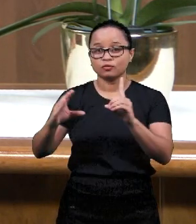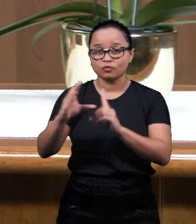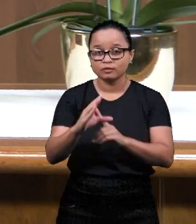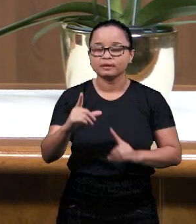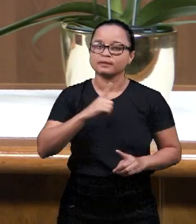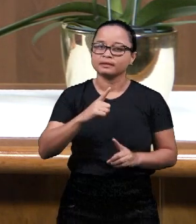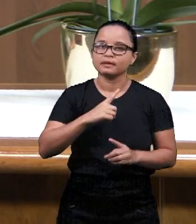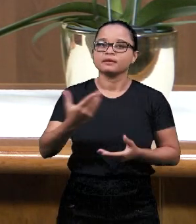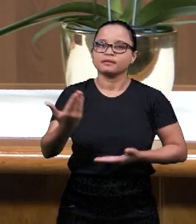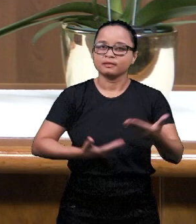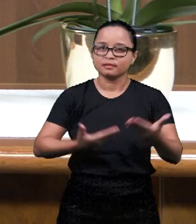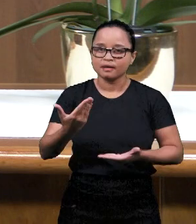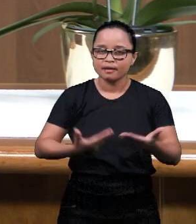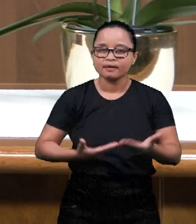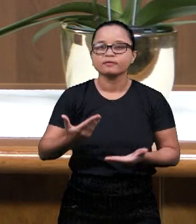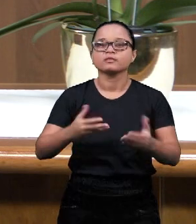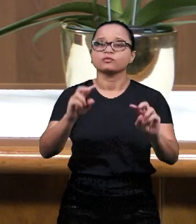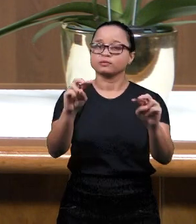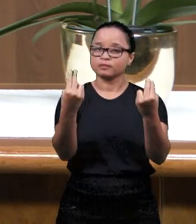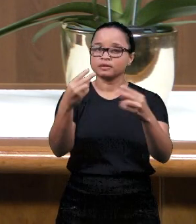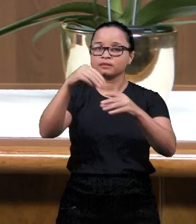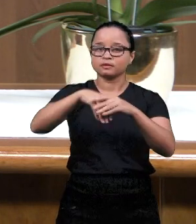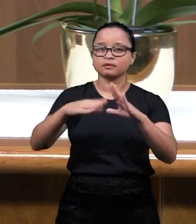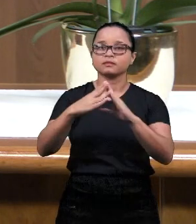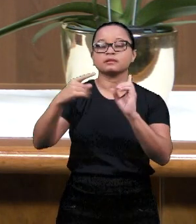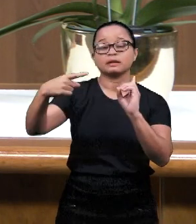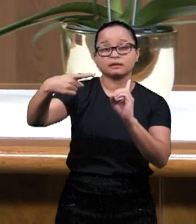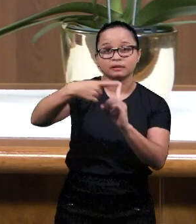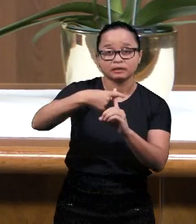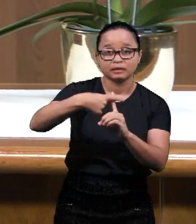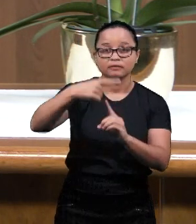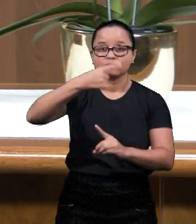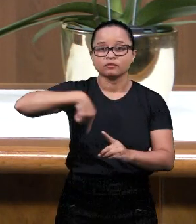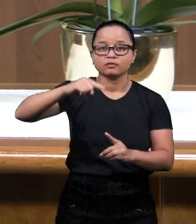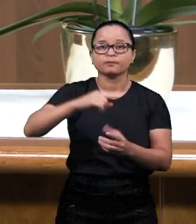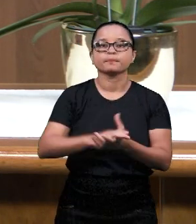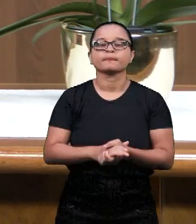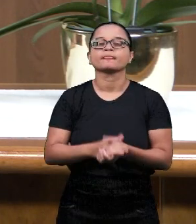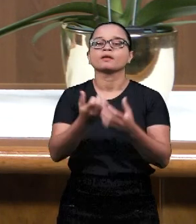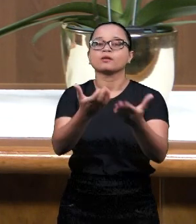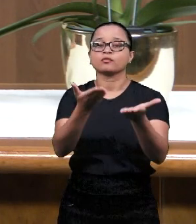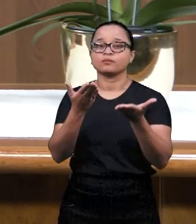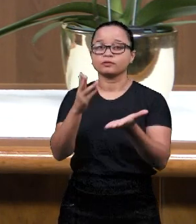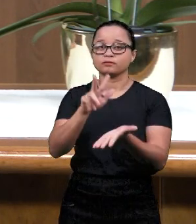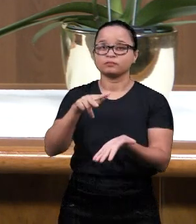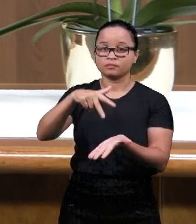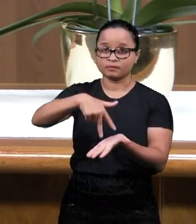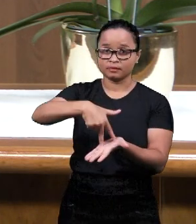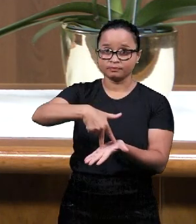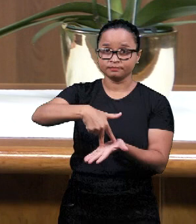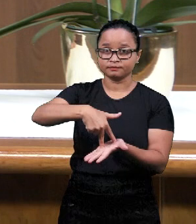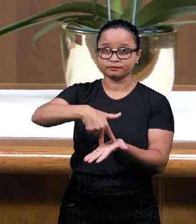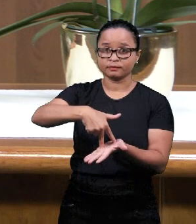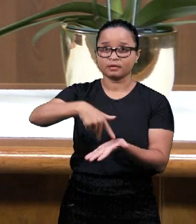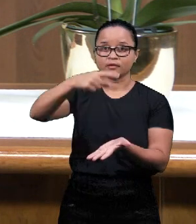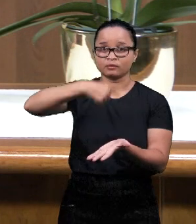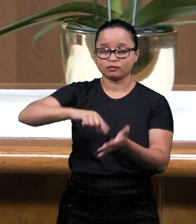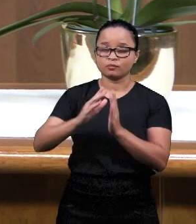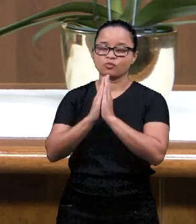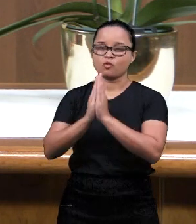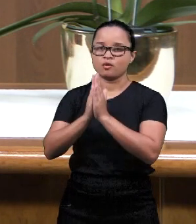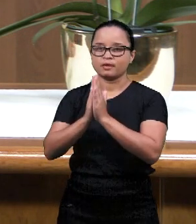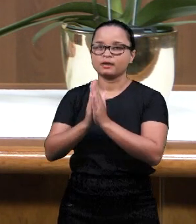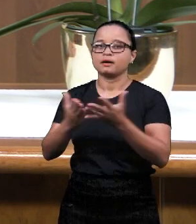a des frères et sœurs qui nous assistent dans les églises ou dans nos églises ou à la maison. Nous invitons les frères et sœurs à se mettre debout